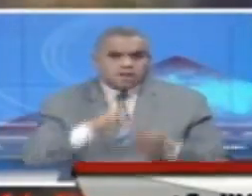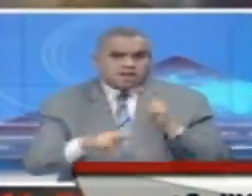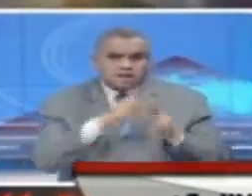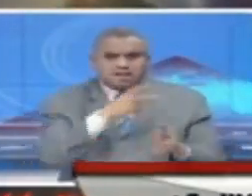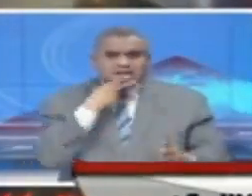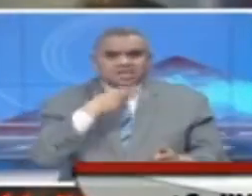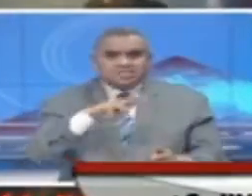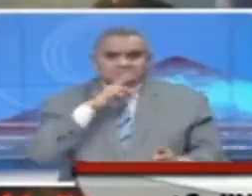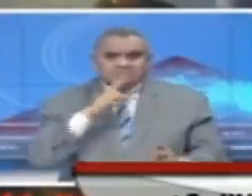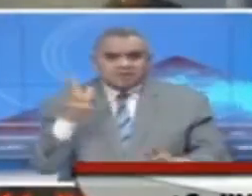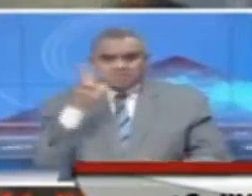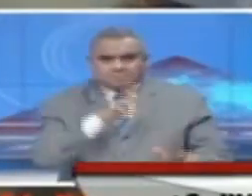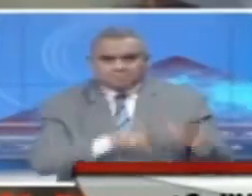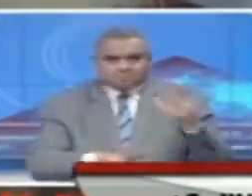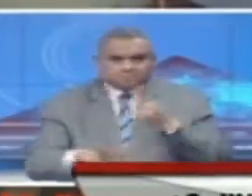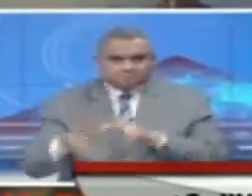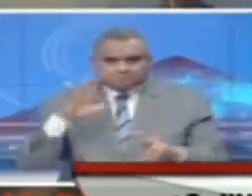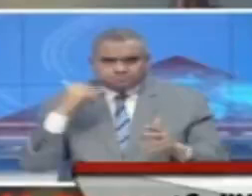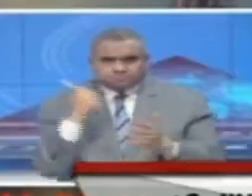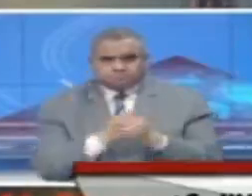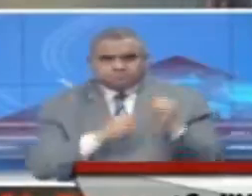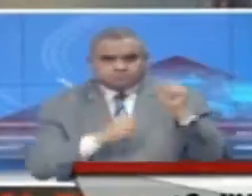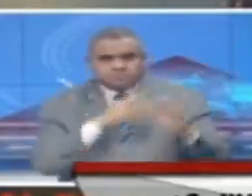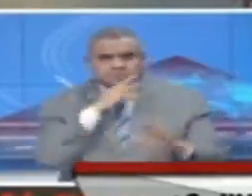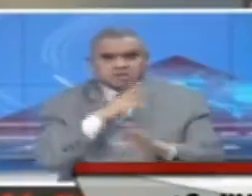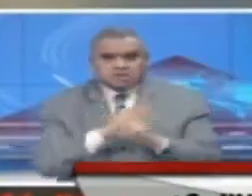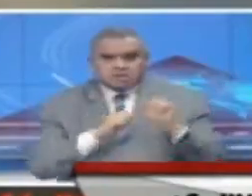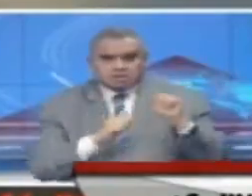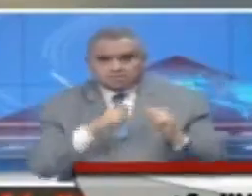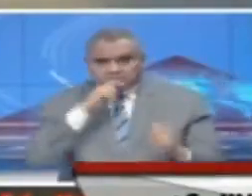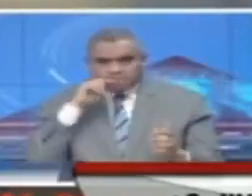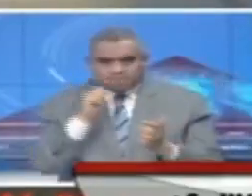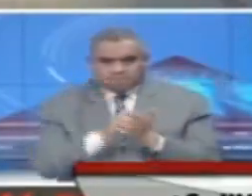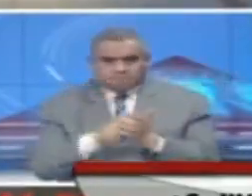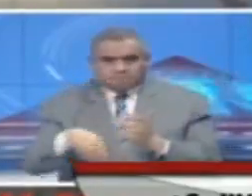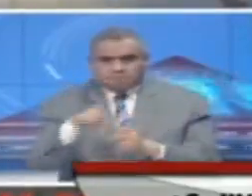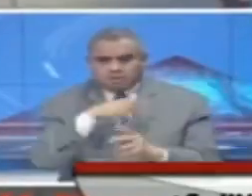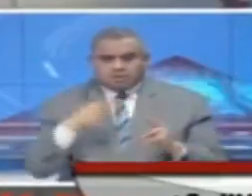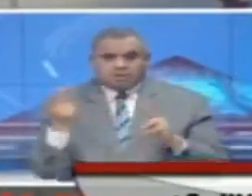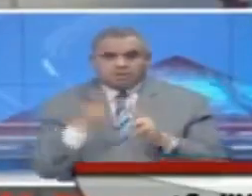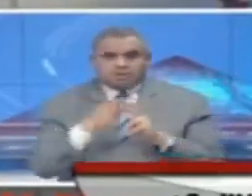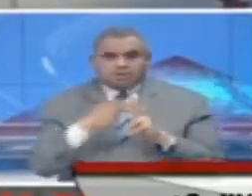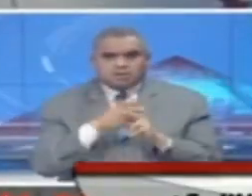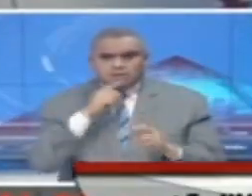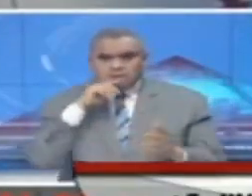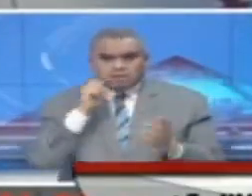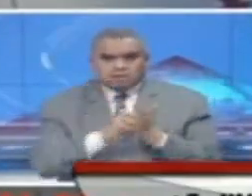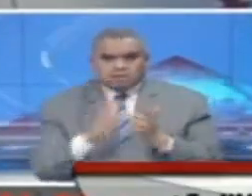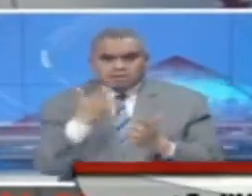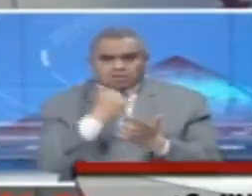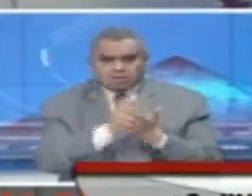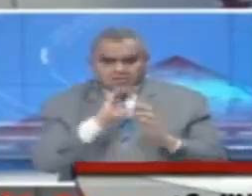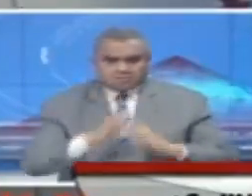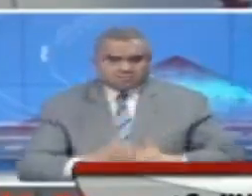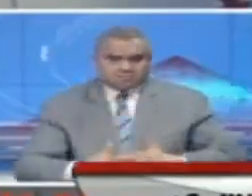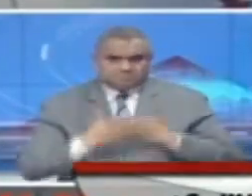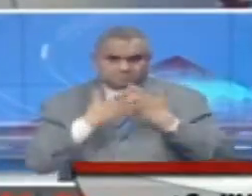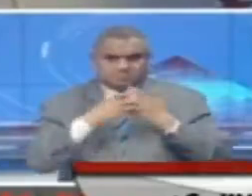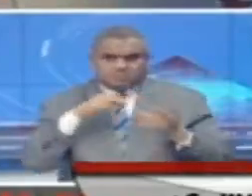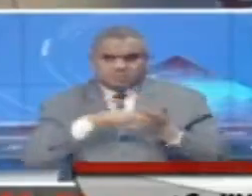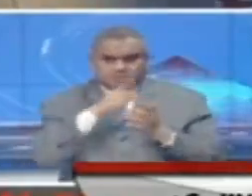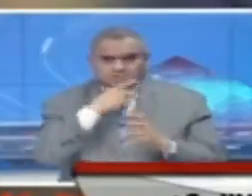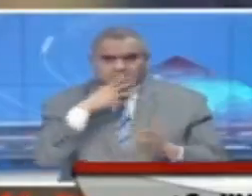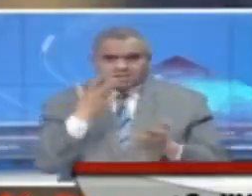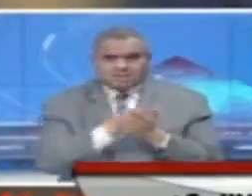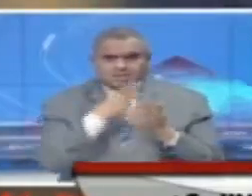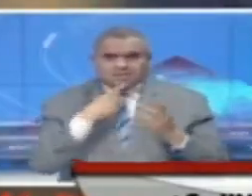كرت، والناس لسه مش فاهمة. بجد الناس دي ربنا طامس على قلوبها فعلا، يا إما هم ما عندهمش